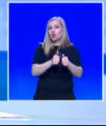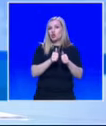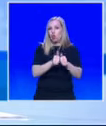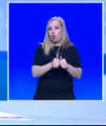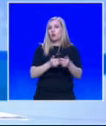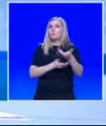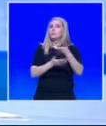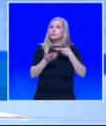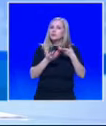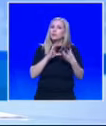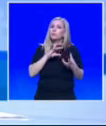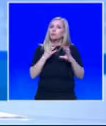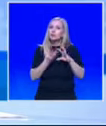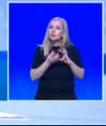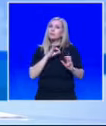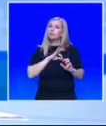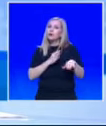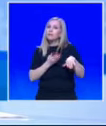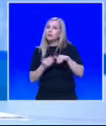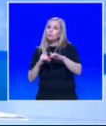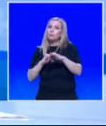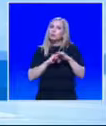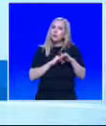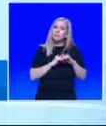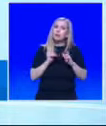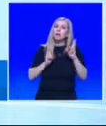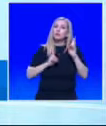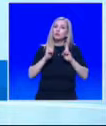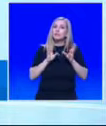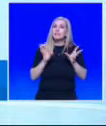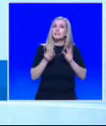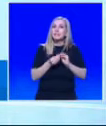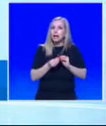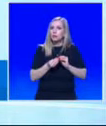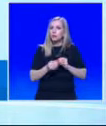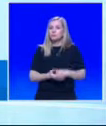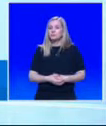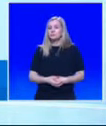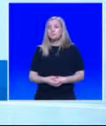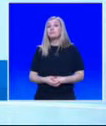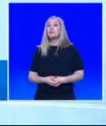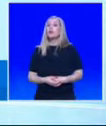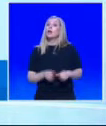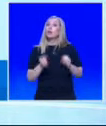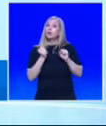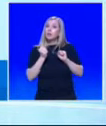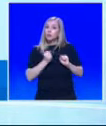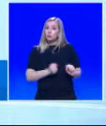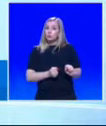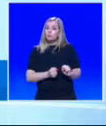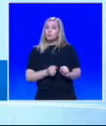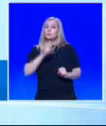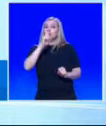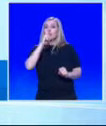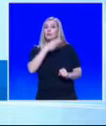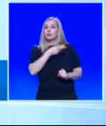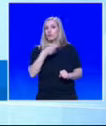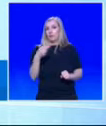обсъждате политики, получавате подкрепа, гласувате заедно? Конституцията беше изключително важна